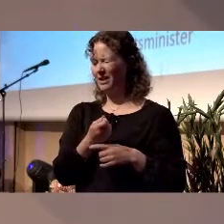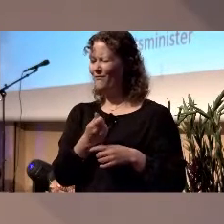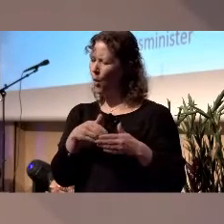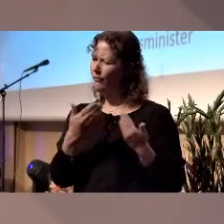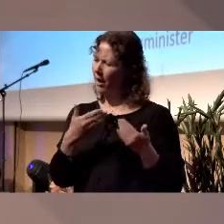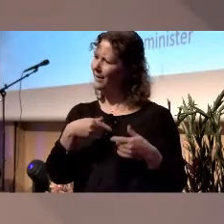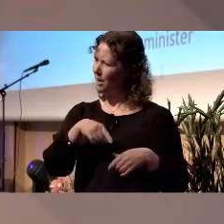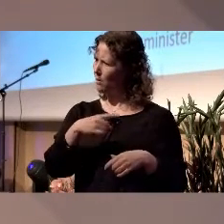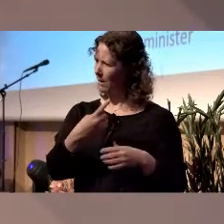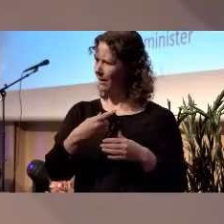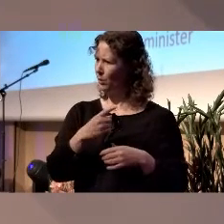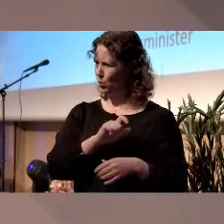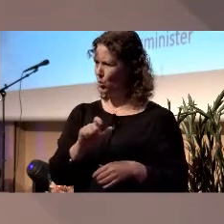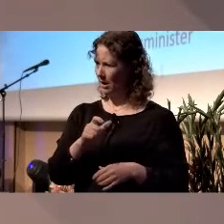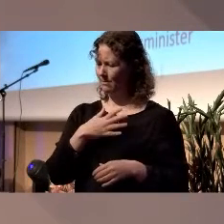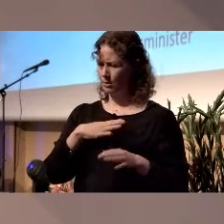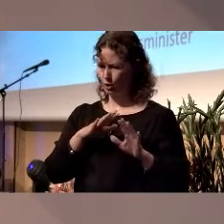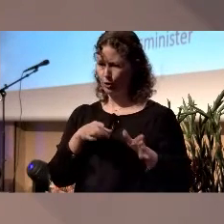av en uke.